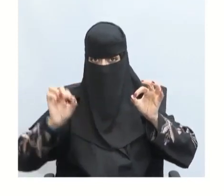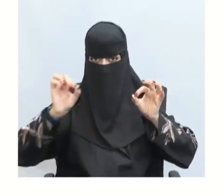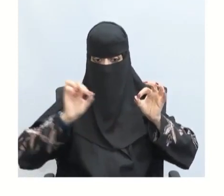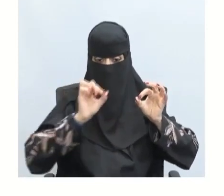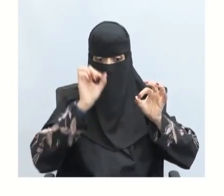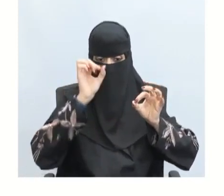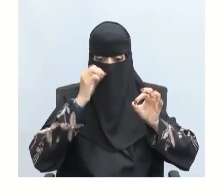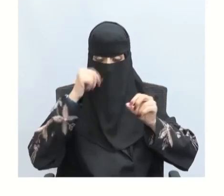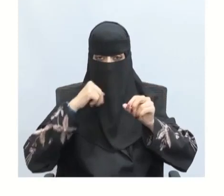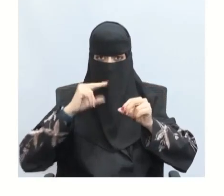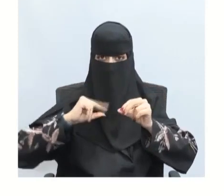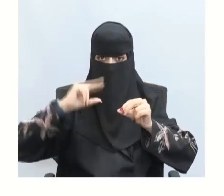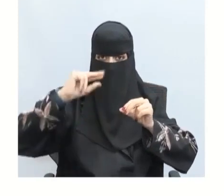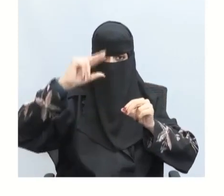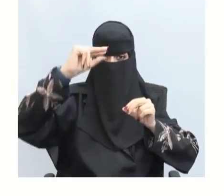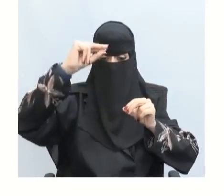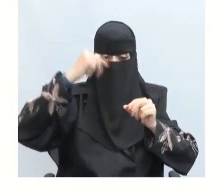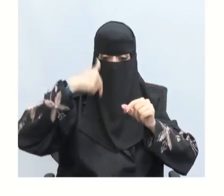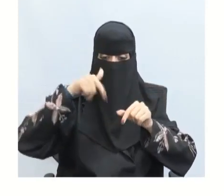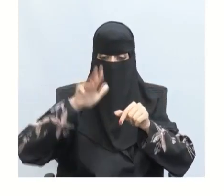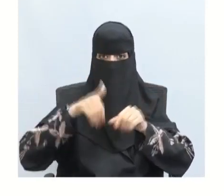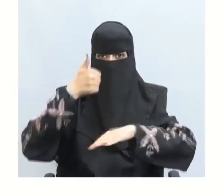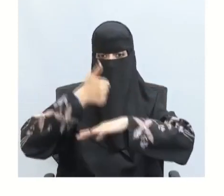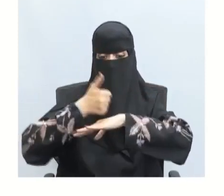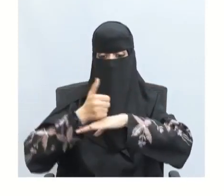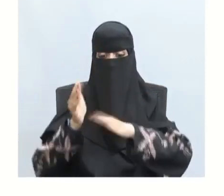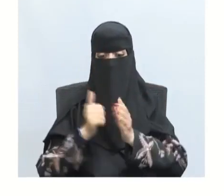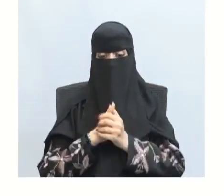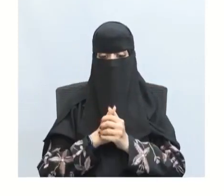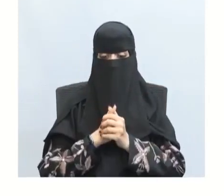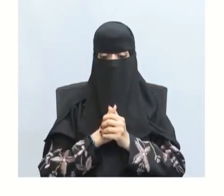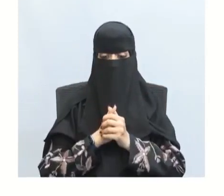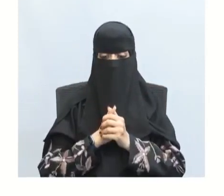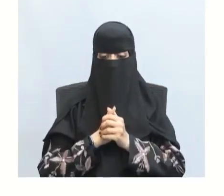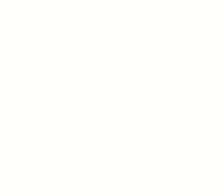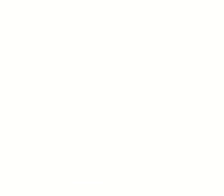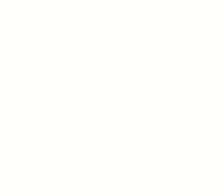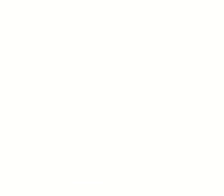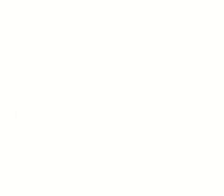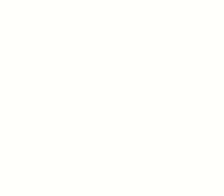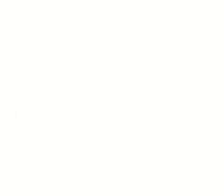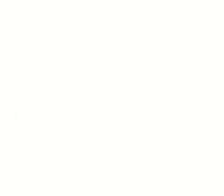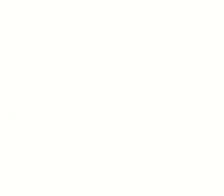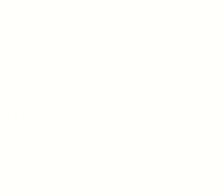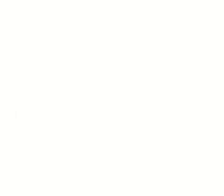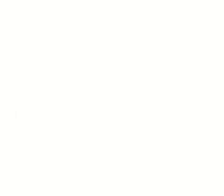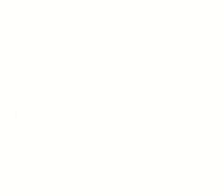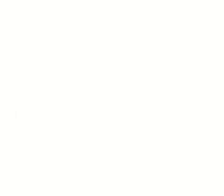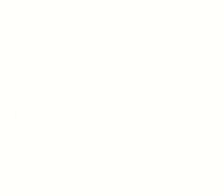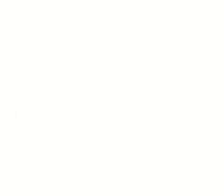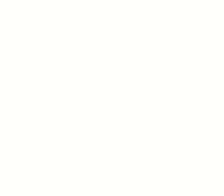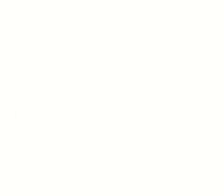مخطط التتابع الرئيسي يتيح هذا